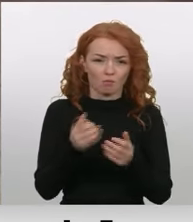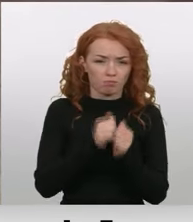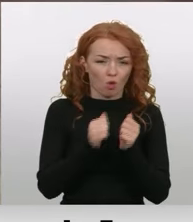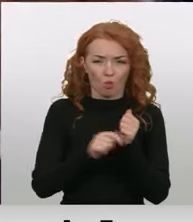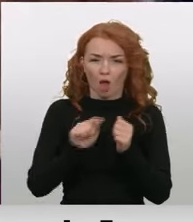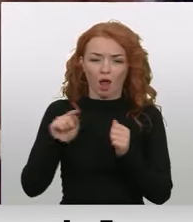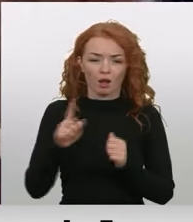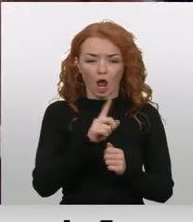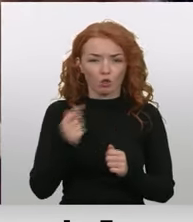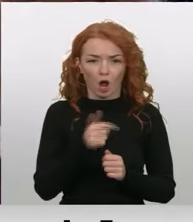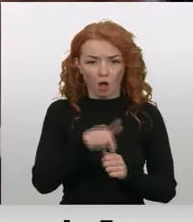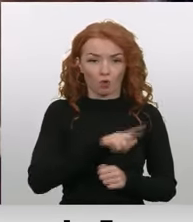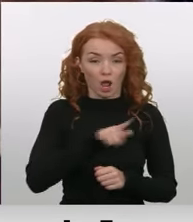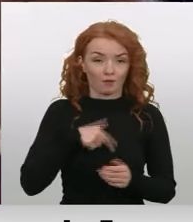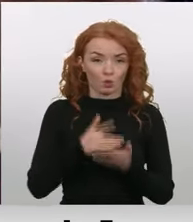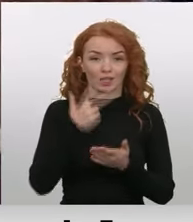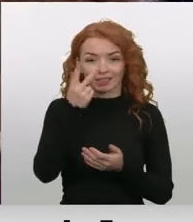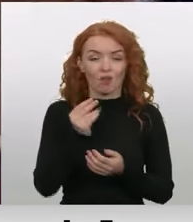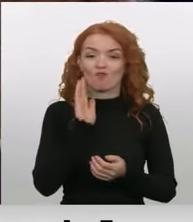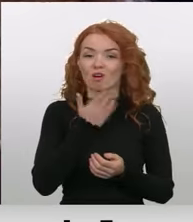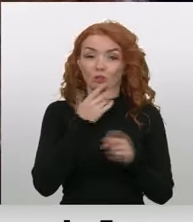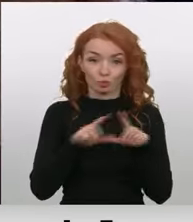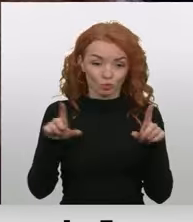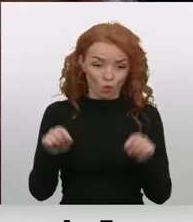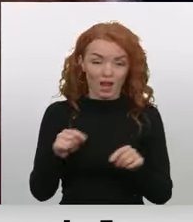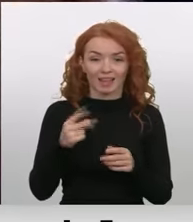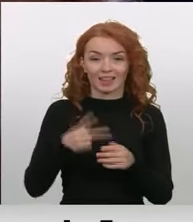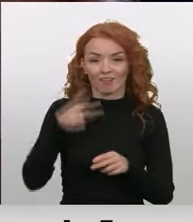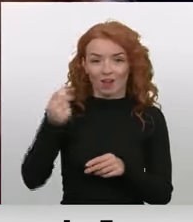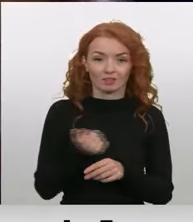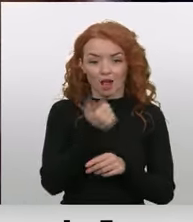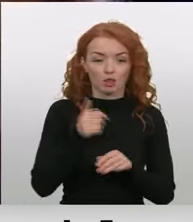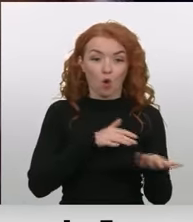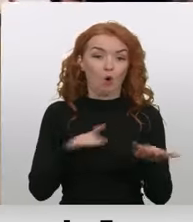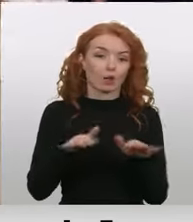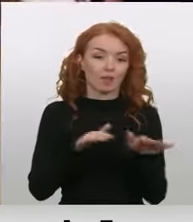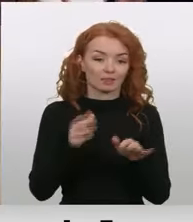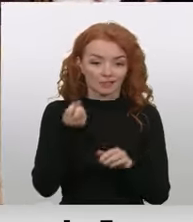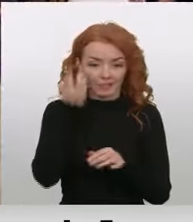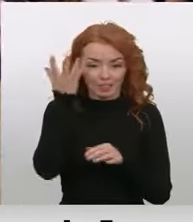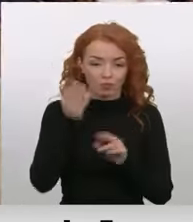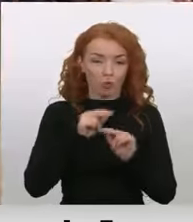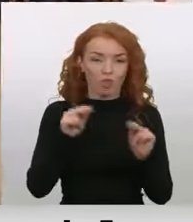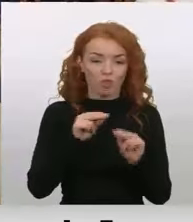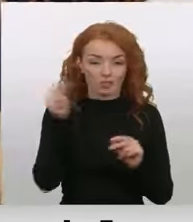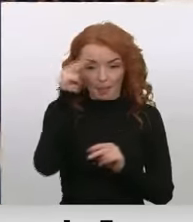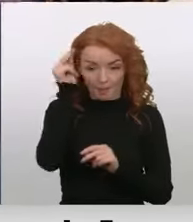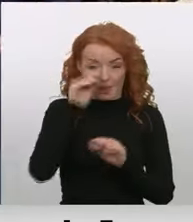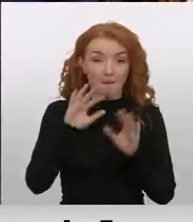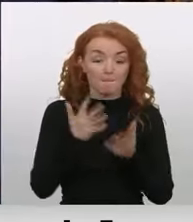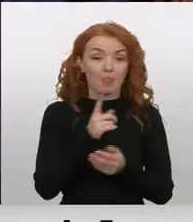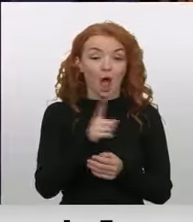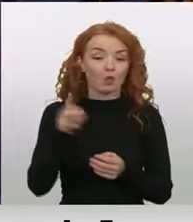Ik gadu Latvijā noris 3 dienu vasaras skola, 2 reizes gadā tiek organizēti izglītotāju semināri, bet